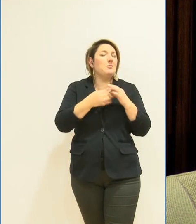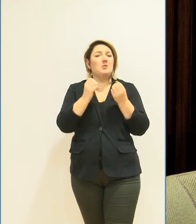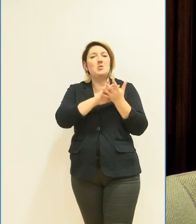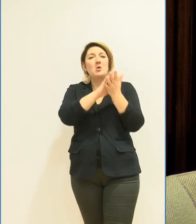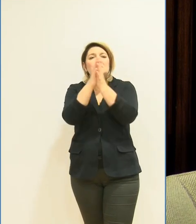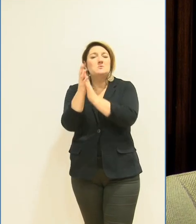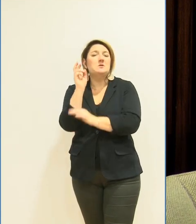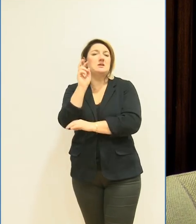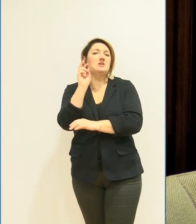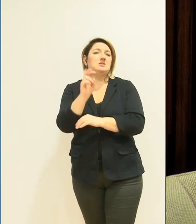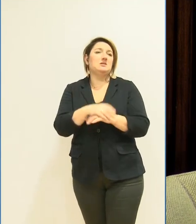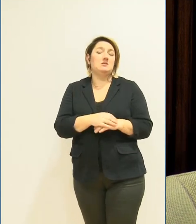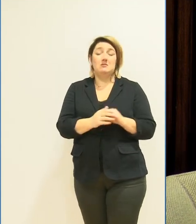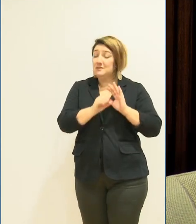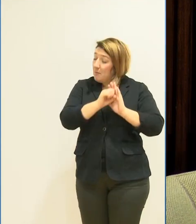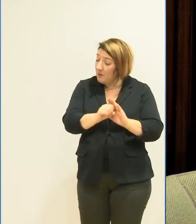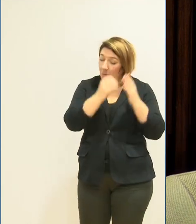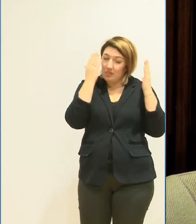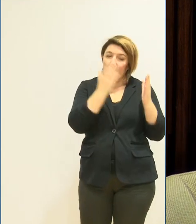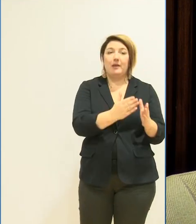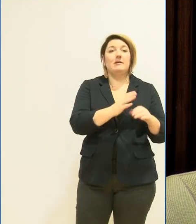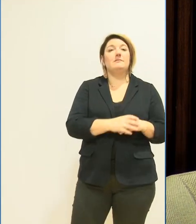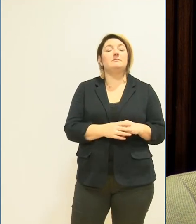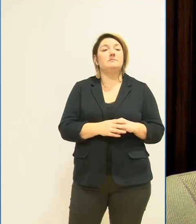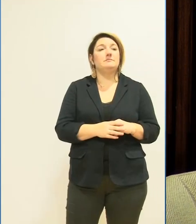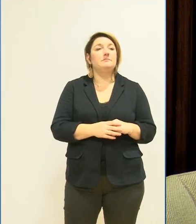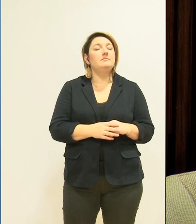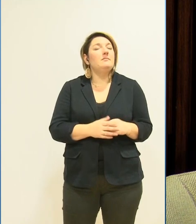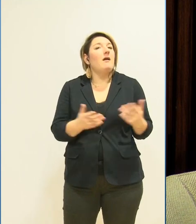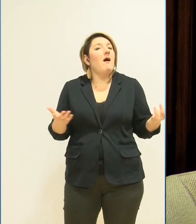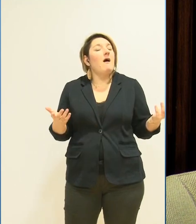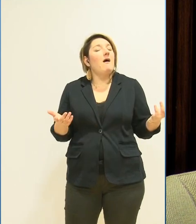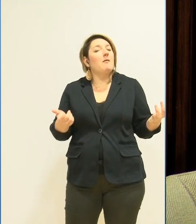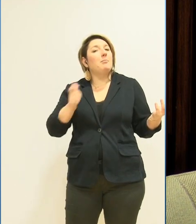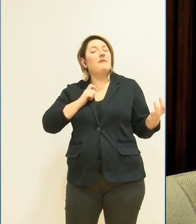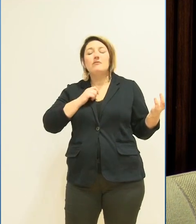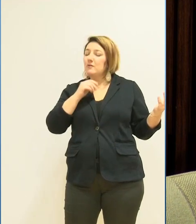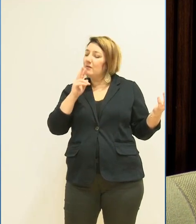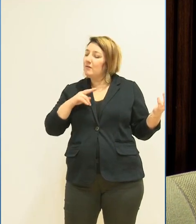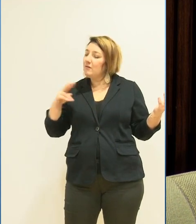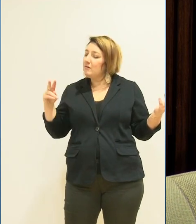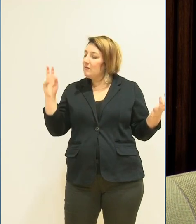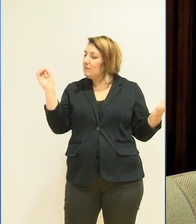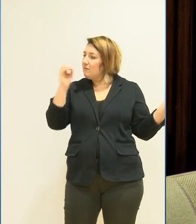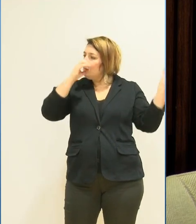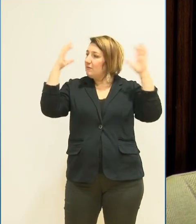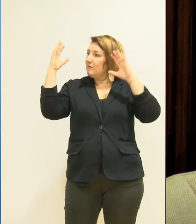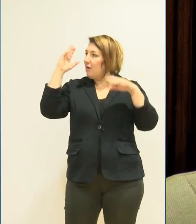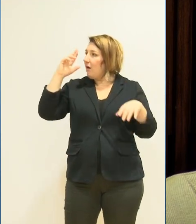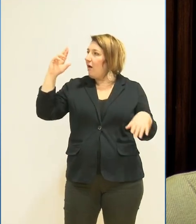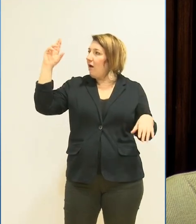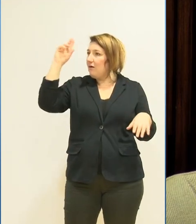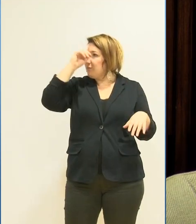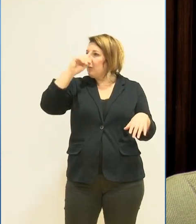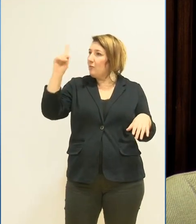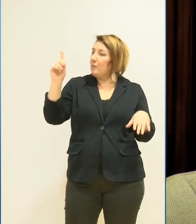au coeur des priorités alors nous nous sommes pris à rêver arriver que vous décidiez de vous attacher